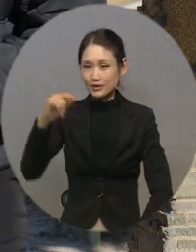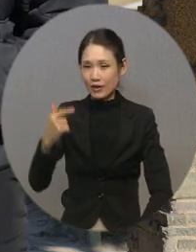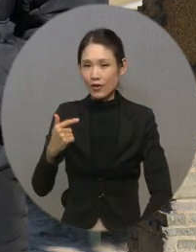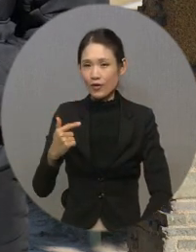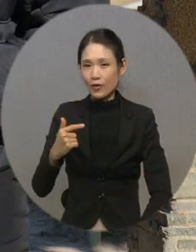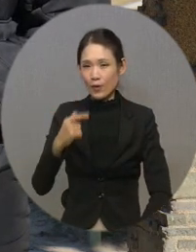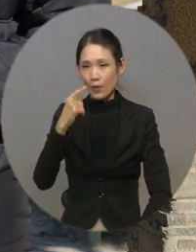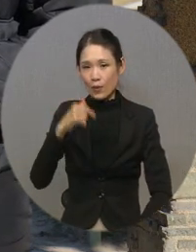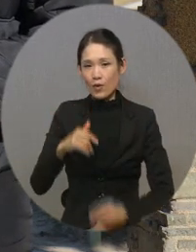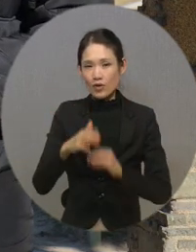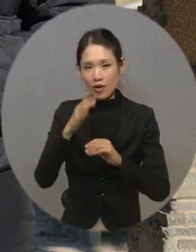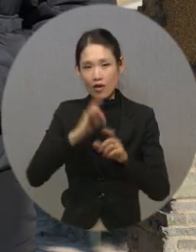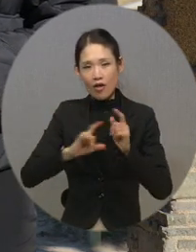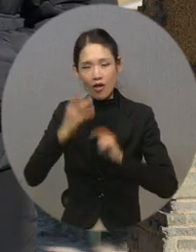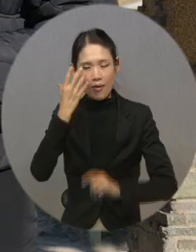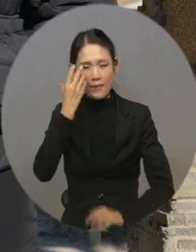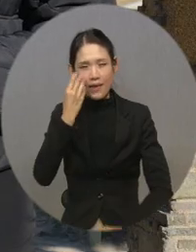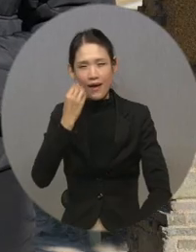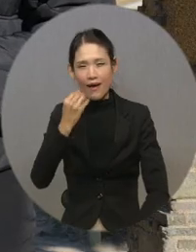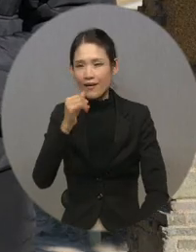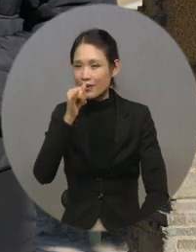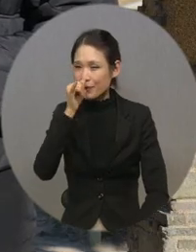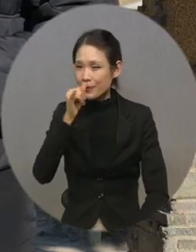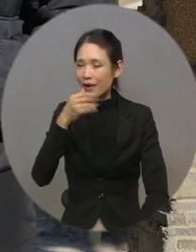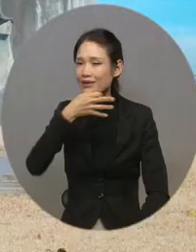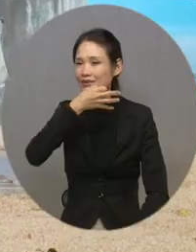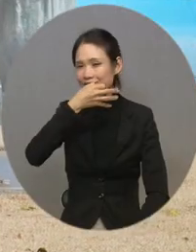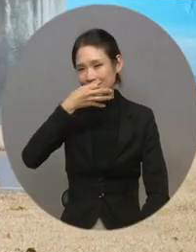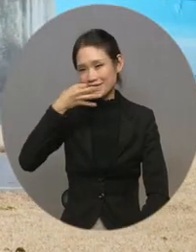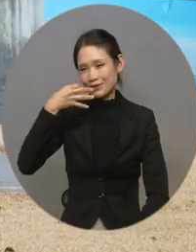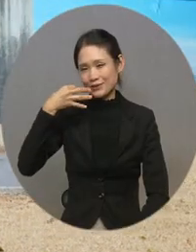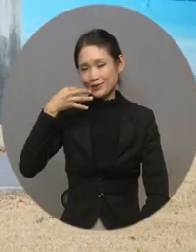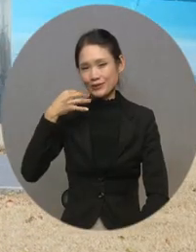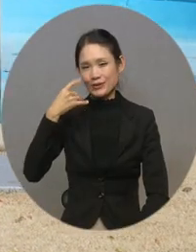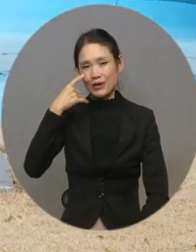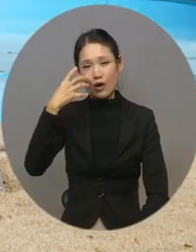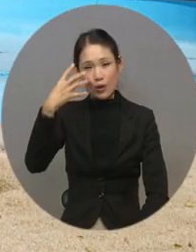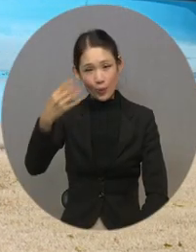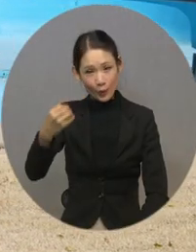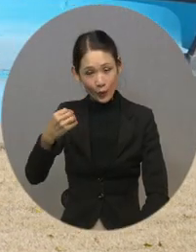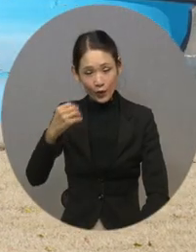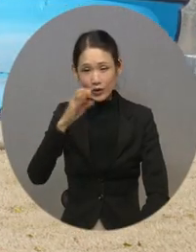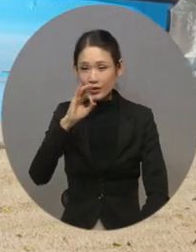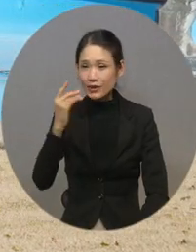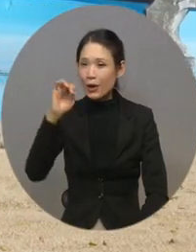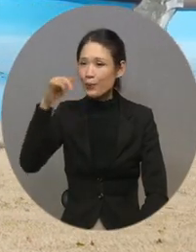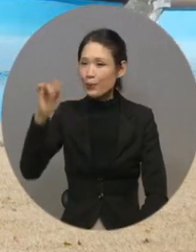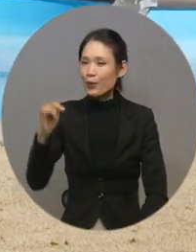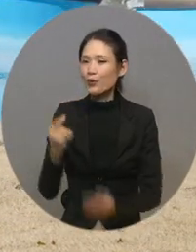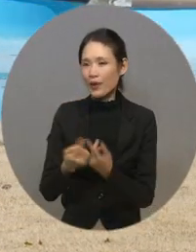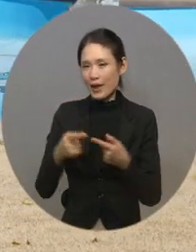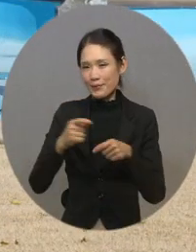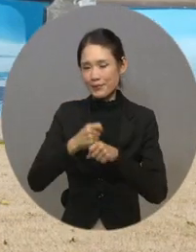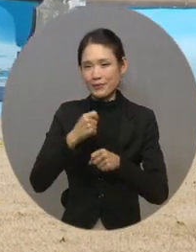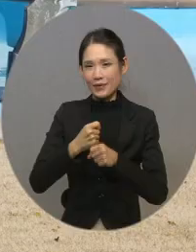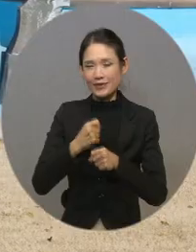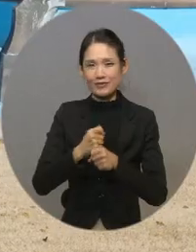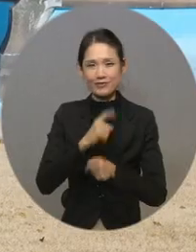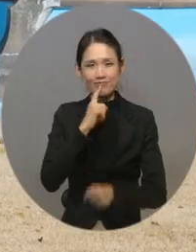있으니까 상당히 매력적이고 또 흥미로운데요. 이 앞에 있는 연못도 석조전과 함께 만들어졌다고